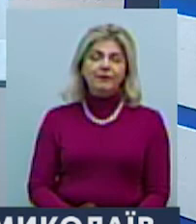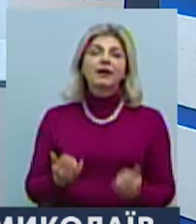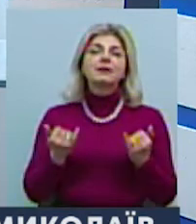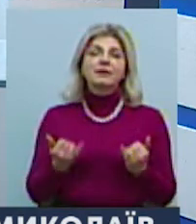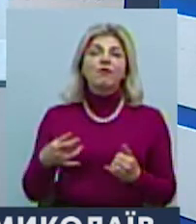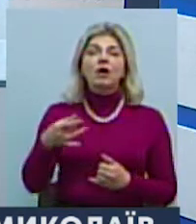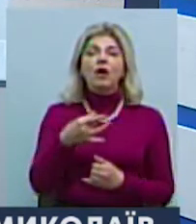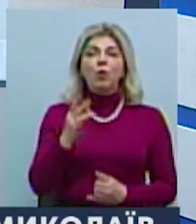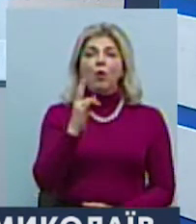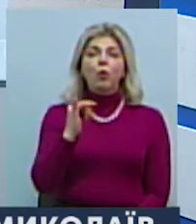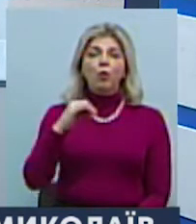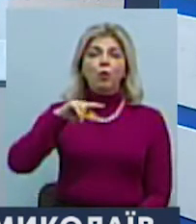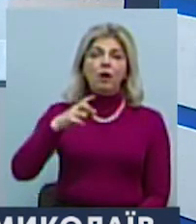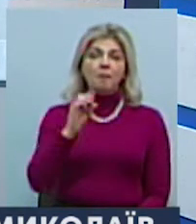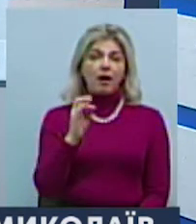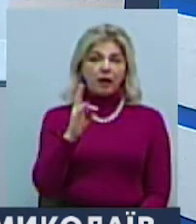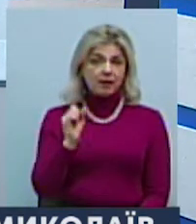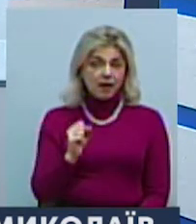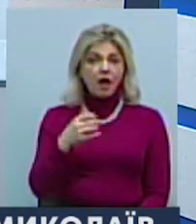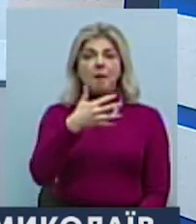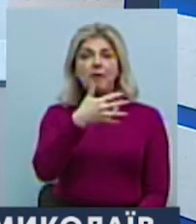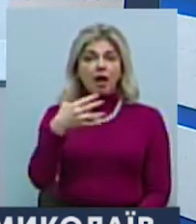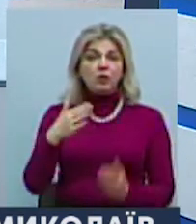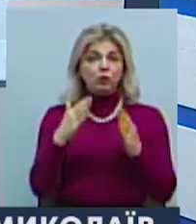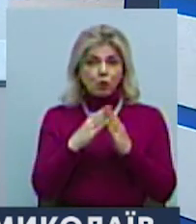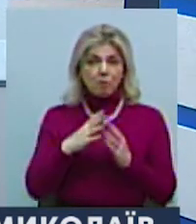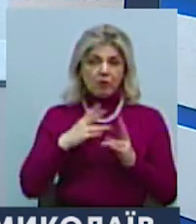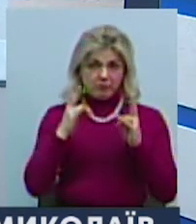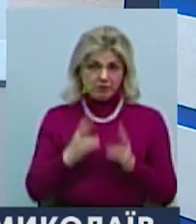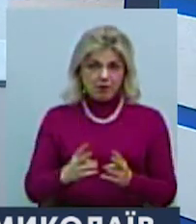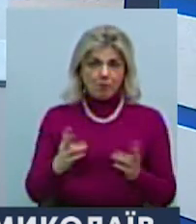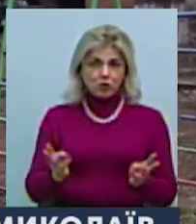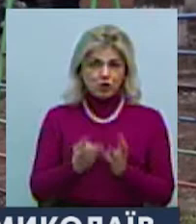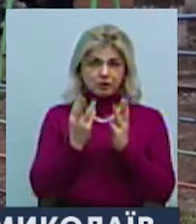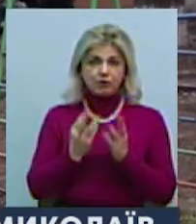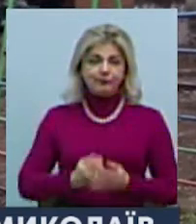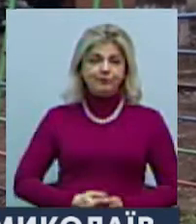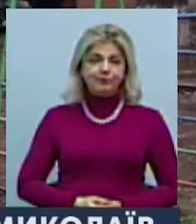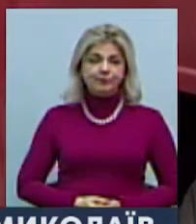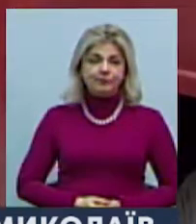Сьогодні в мікрорайоні Кульбакіна у п'ятиповерховому будинку на вулиці Радужній сталася пожежа.